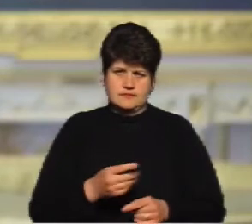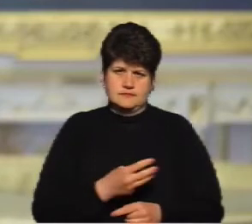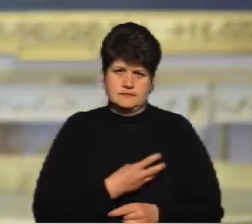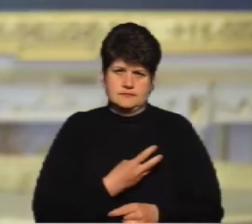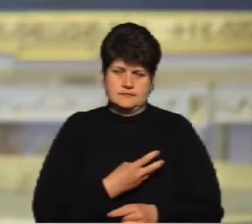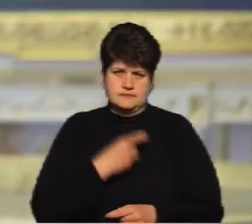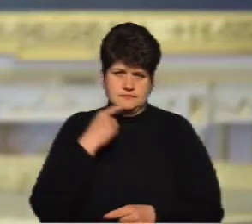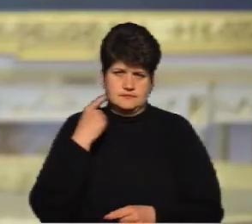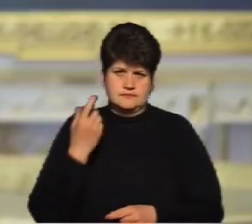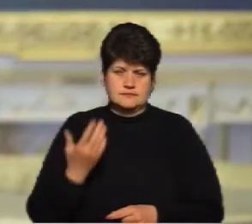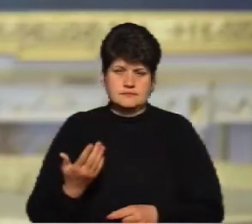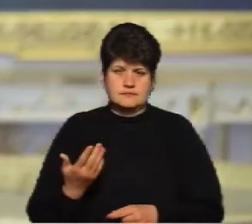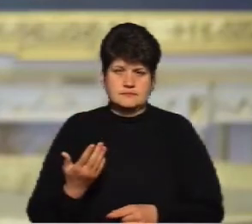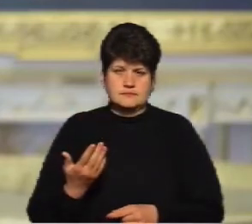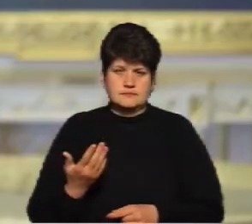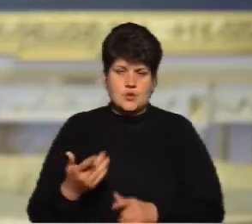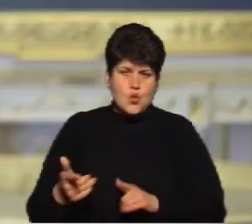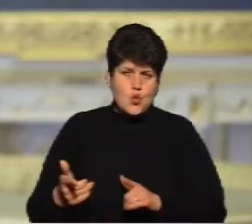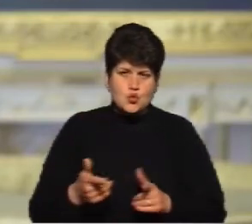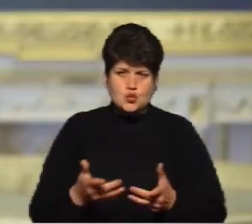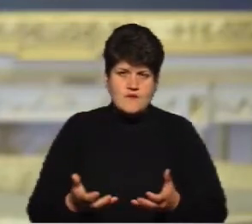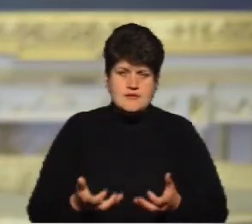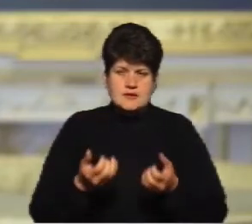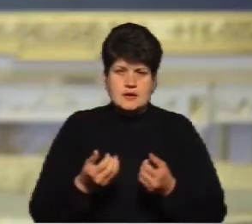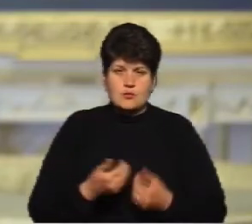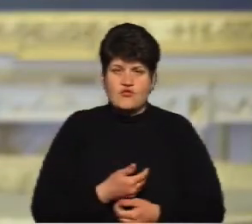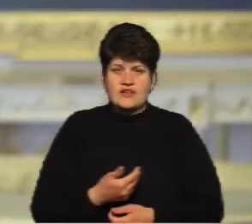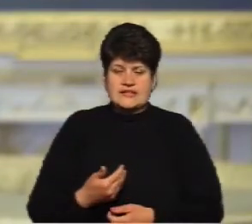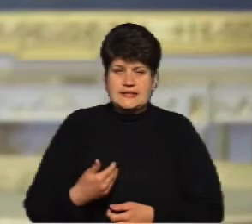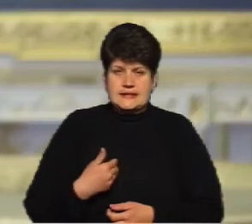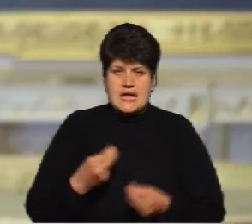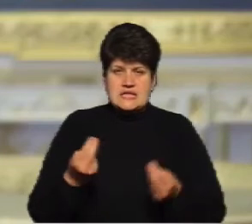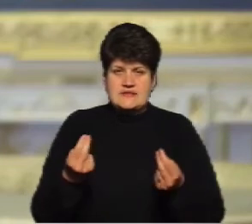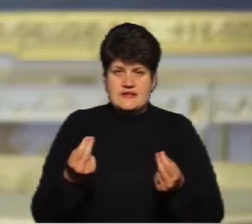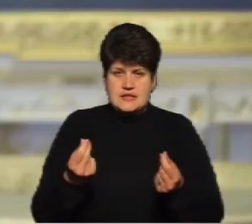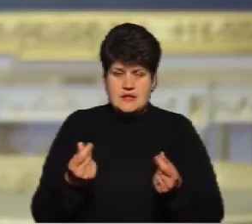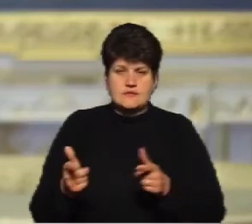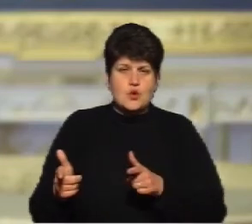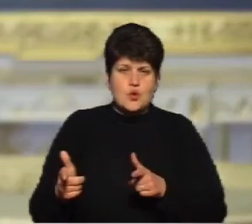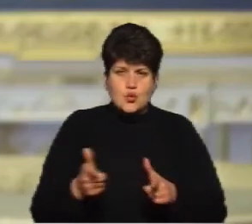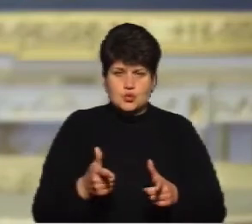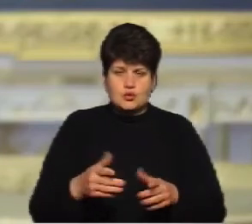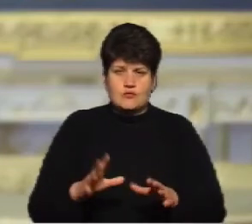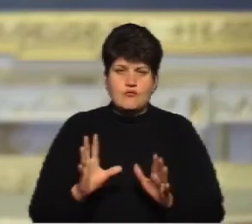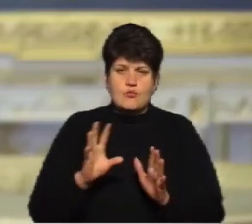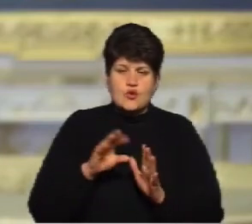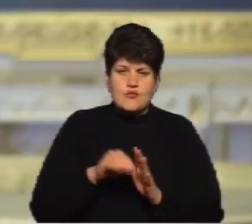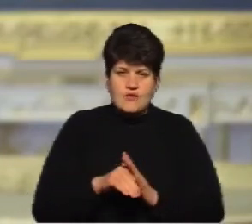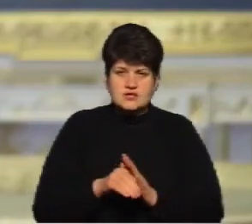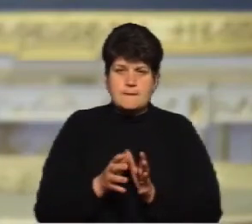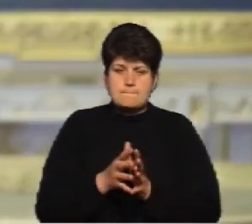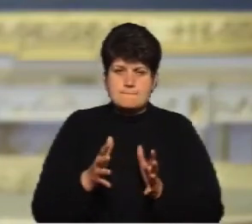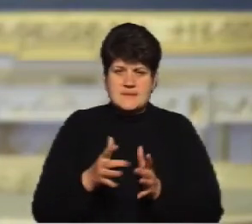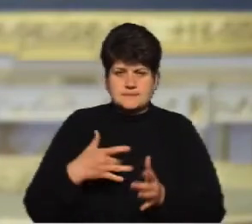Росії. Готові підтримувати нас фінансово, готові запроваджувати дедалі більше